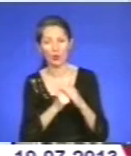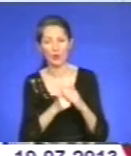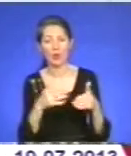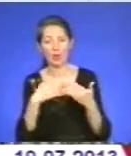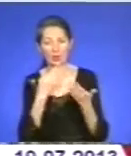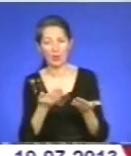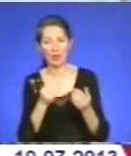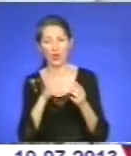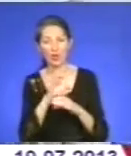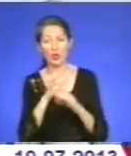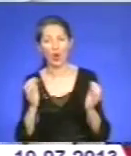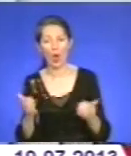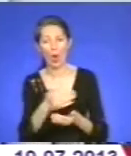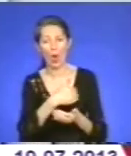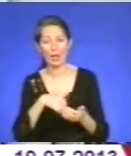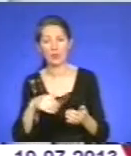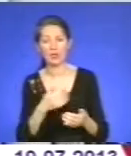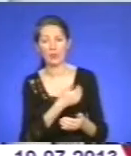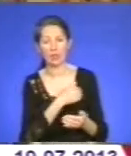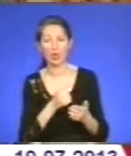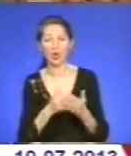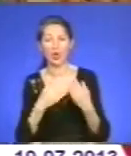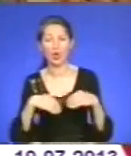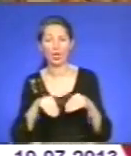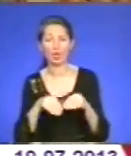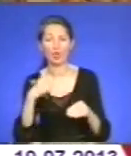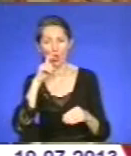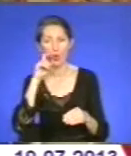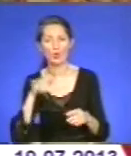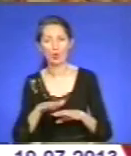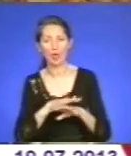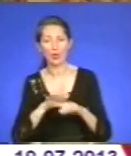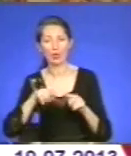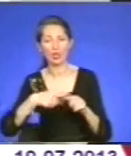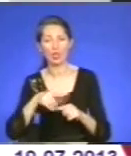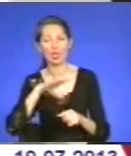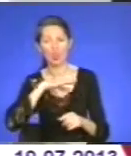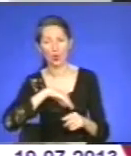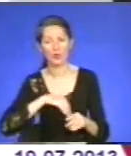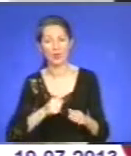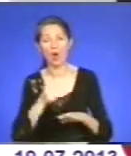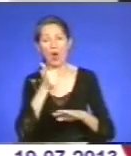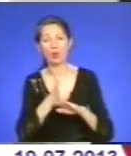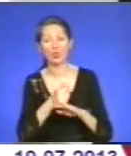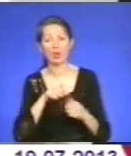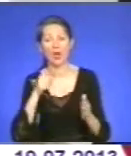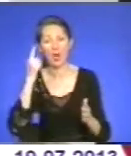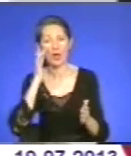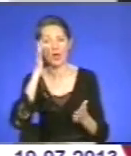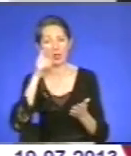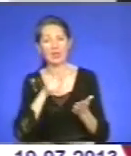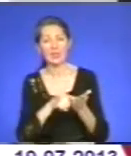представленої фотоколекції – прагнення до єдності українського народу через духовність. Основна ідея виставки,